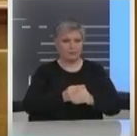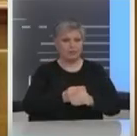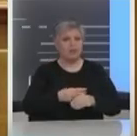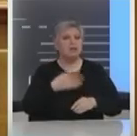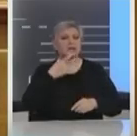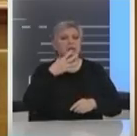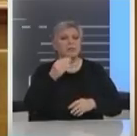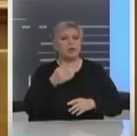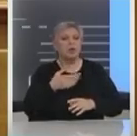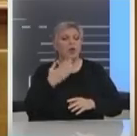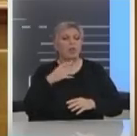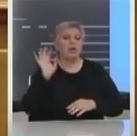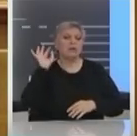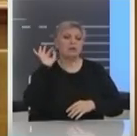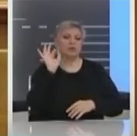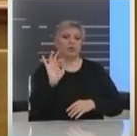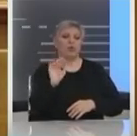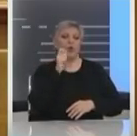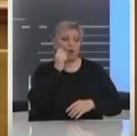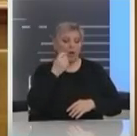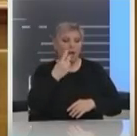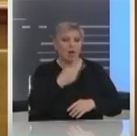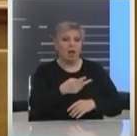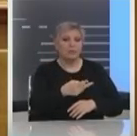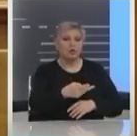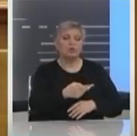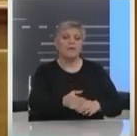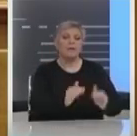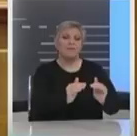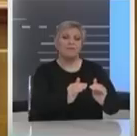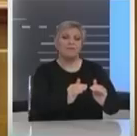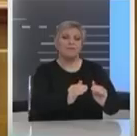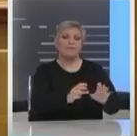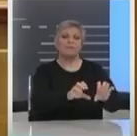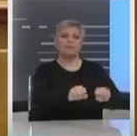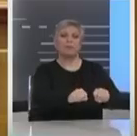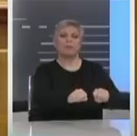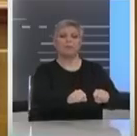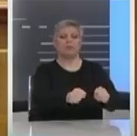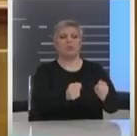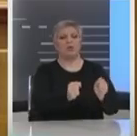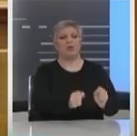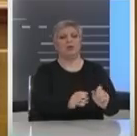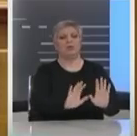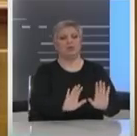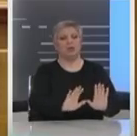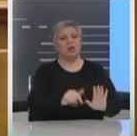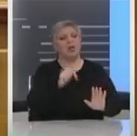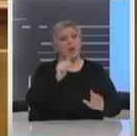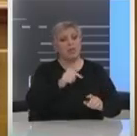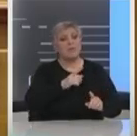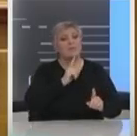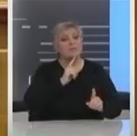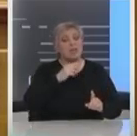υπηρετηθεί ο αυτοσκοπός της παραμονής του κύριου Τσίπρα και του κύριου Καμένου στην εξουσία, με οποιοδήποτε